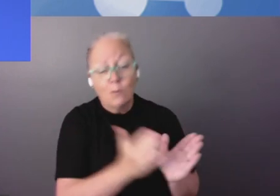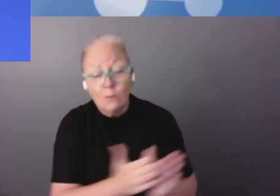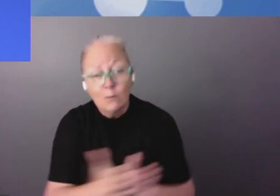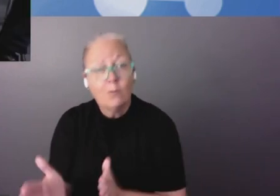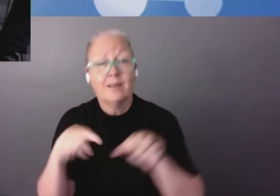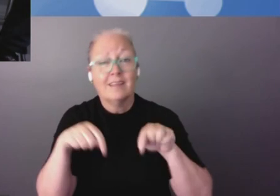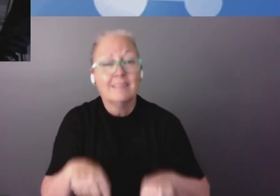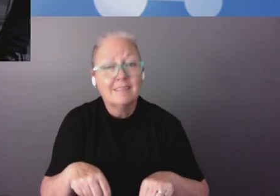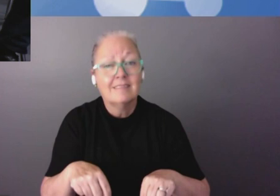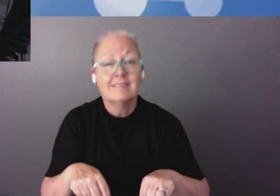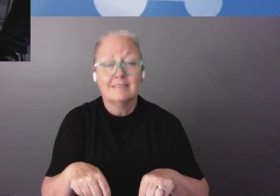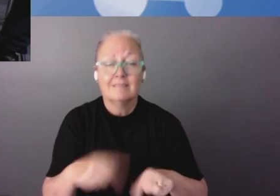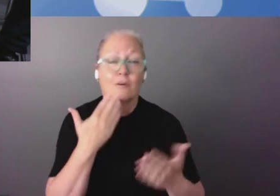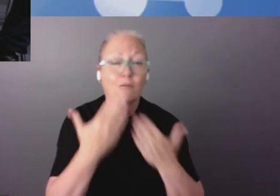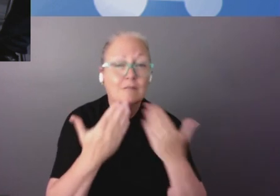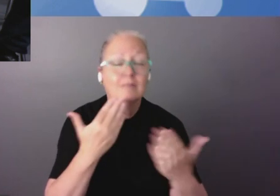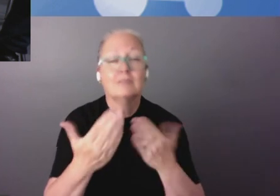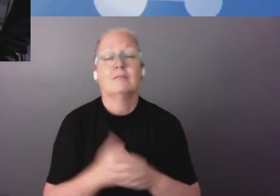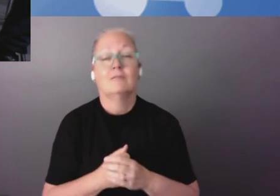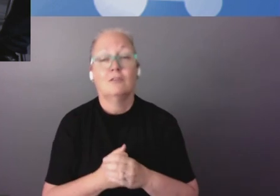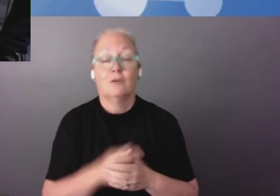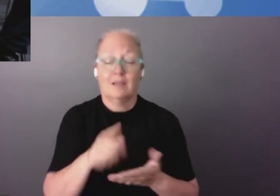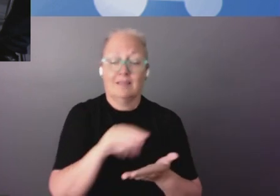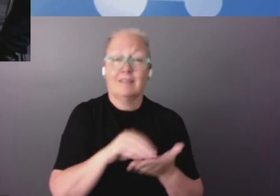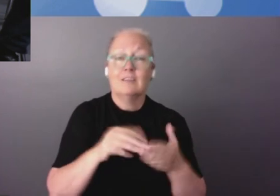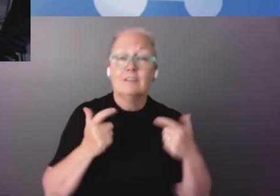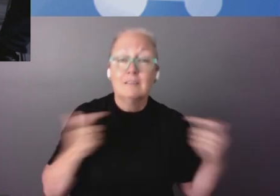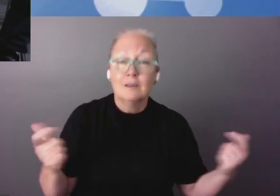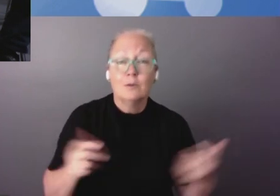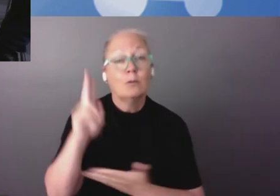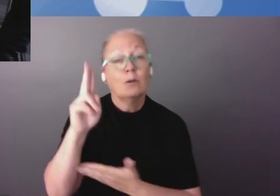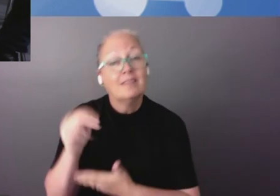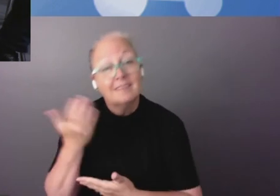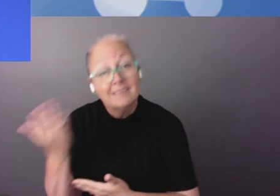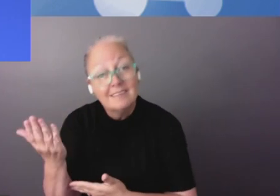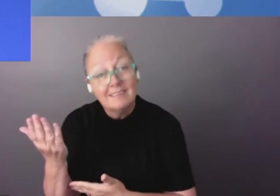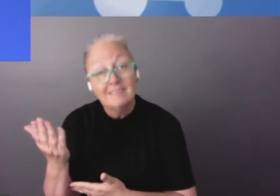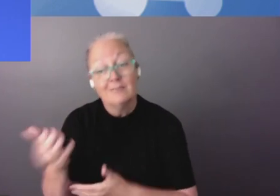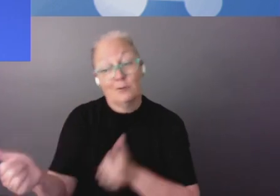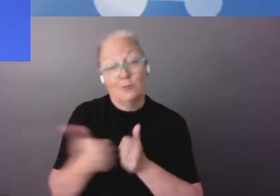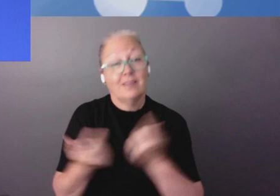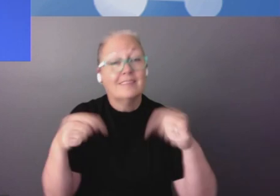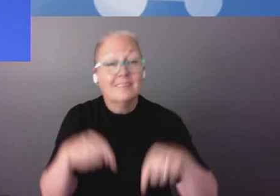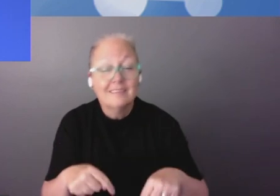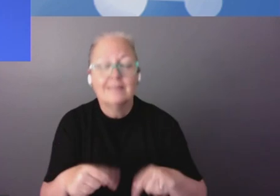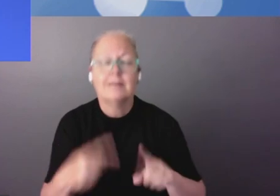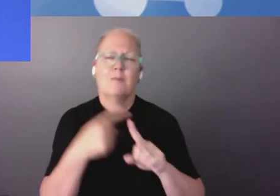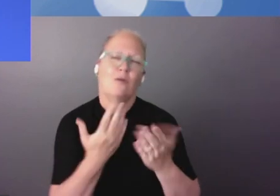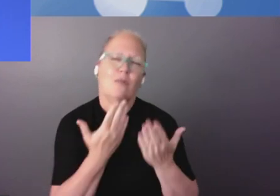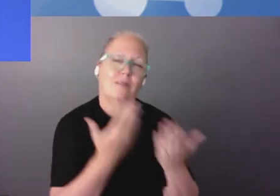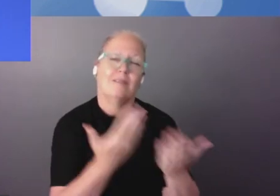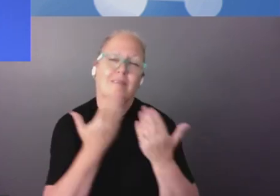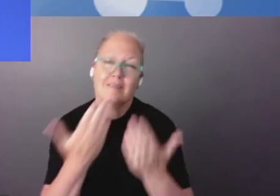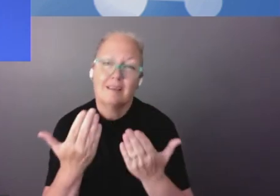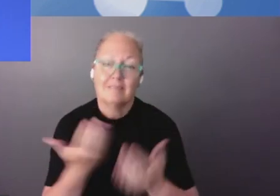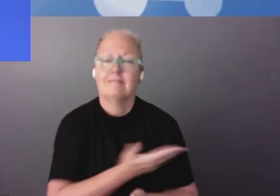generalnego, który jest tutaj dzisiaj z nami, i wszystkim państwu uczestnikom życzę owocnych obrad